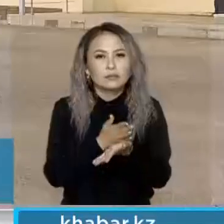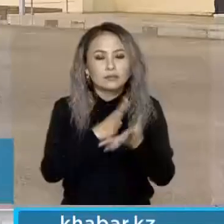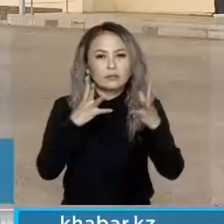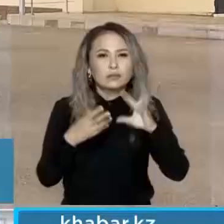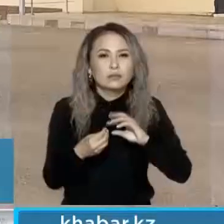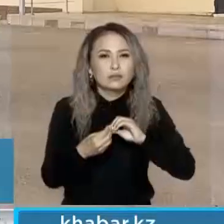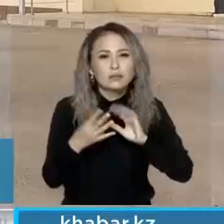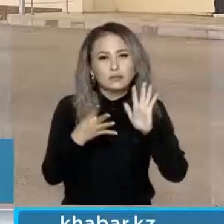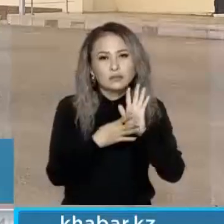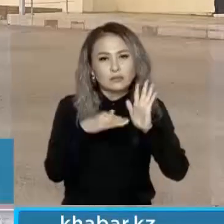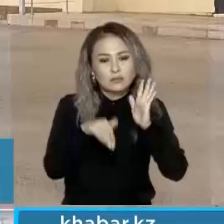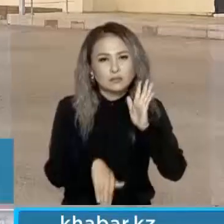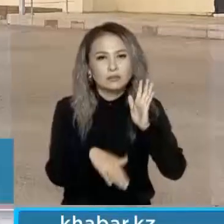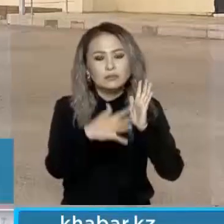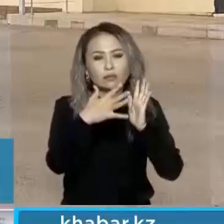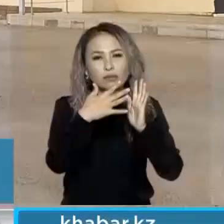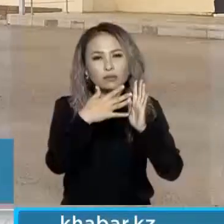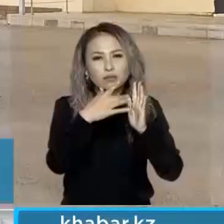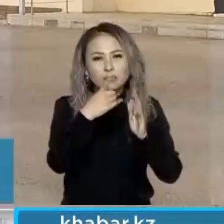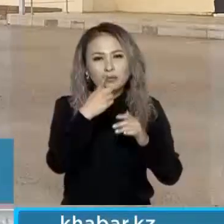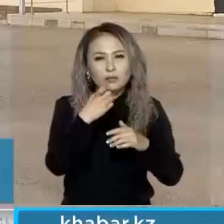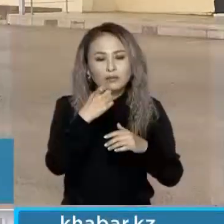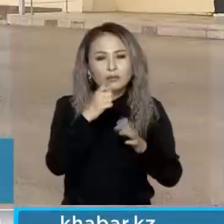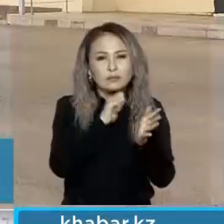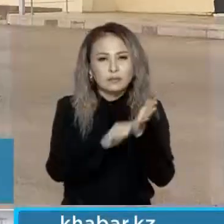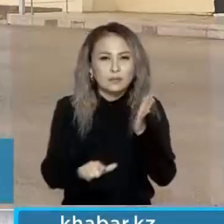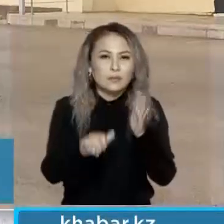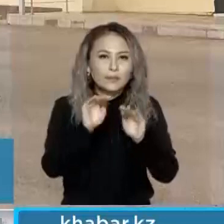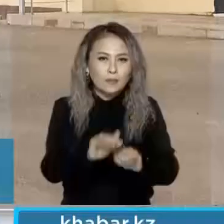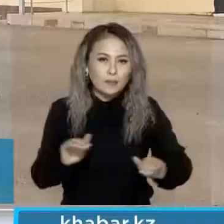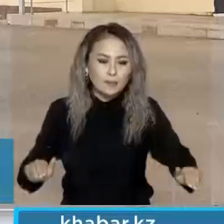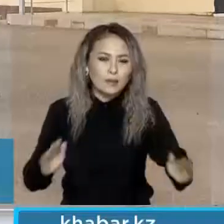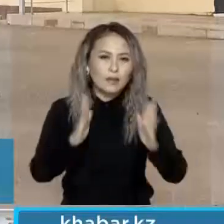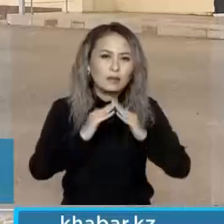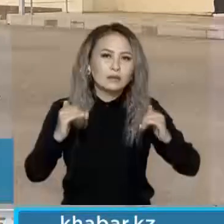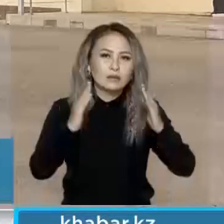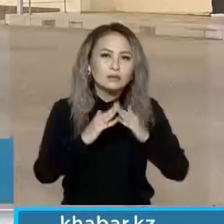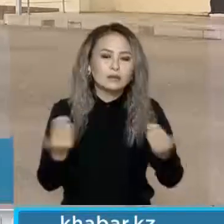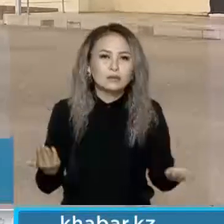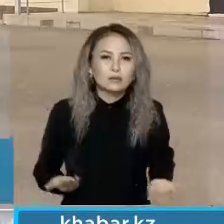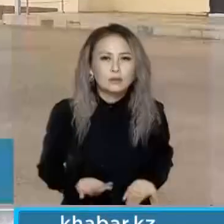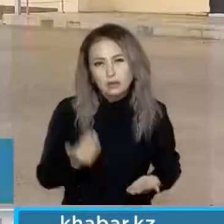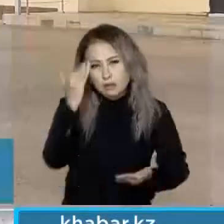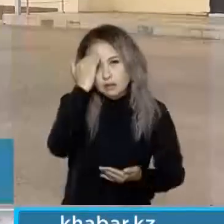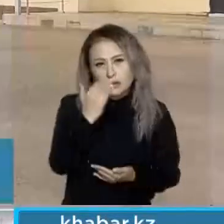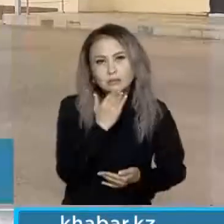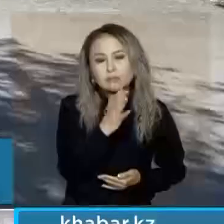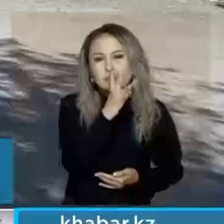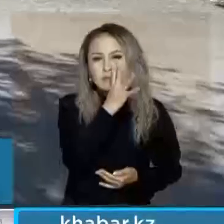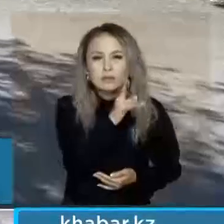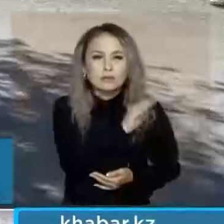мектепте 9561 бала мектеп жанындағы лагерлерде өзінің жазғы уақытын өткізеді,